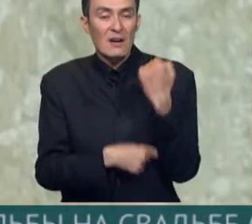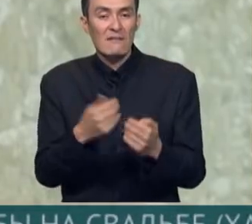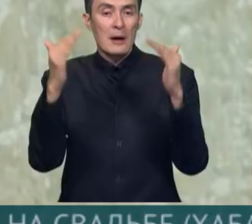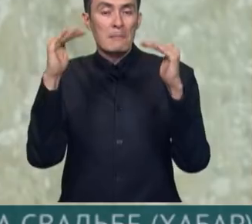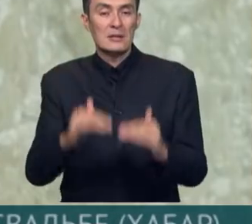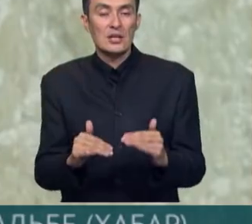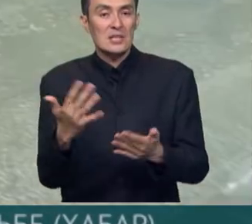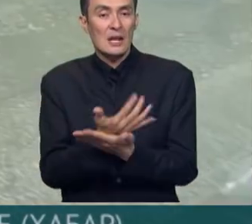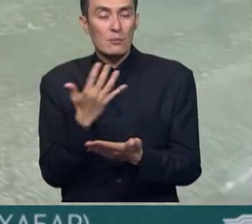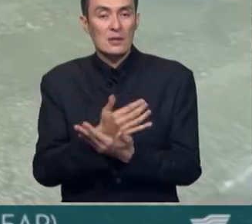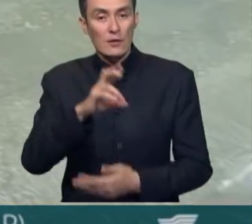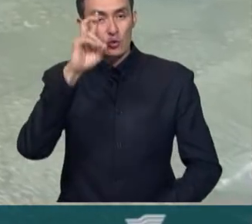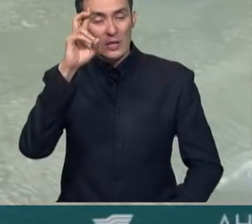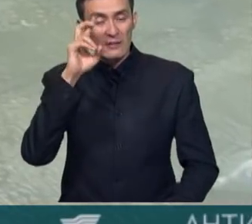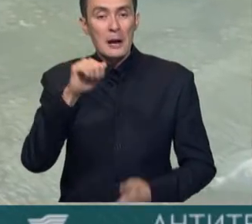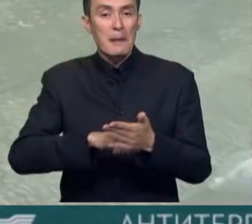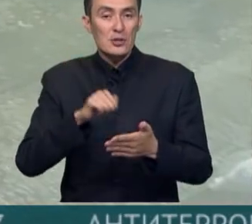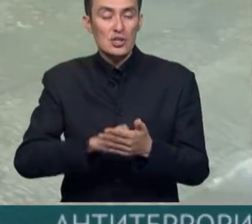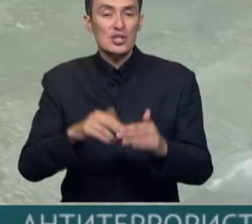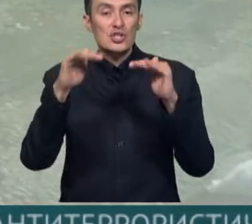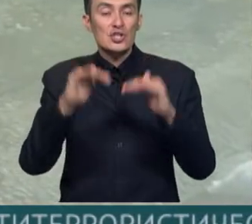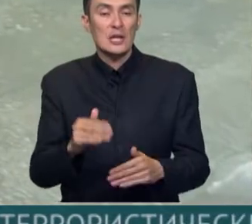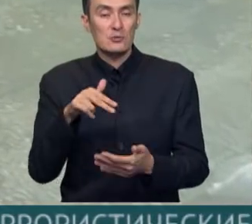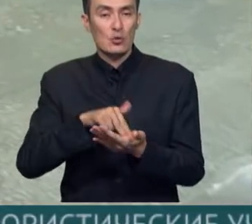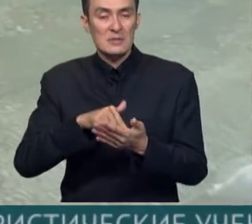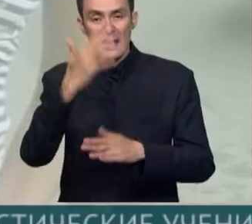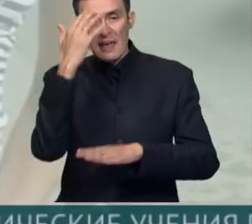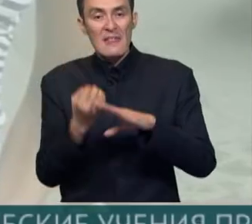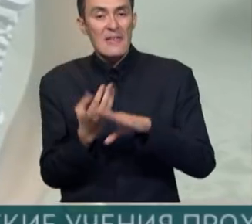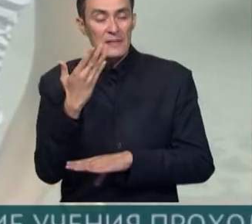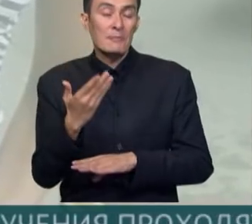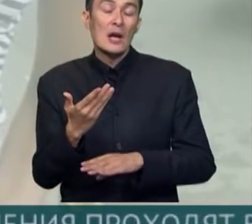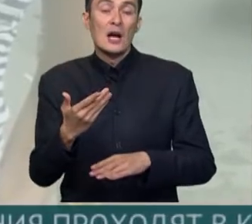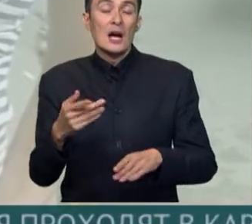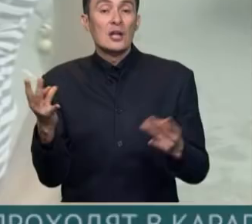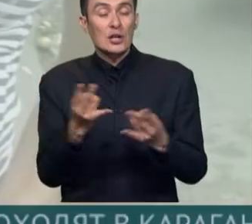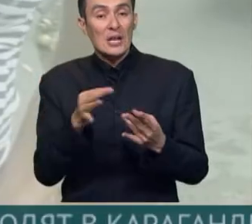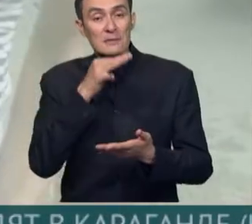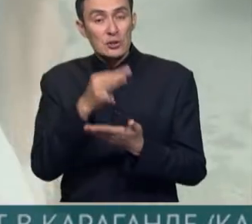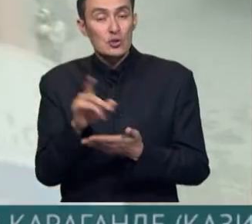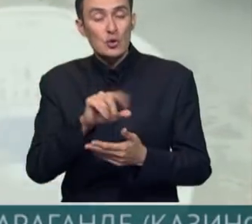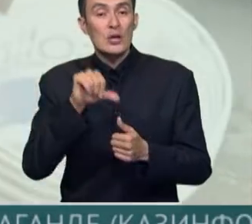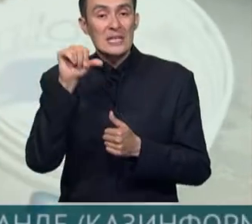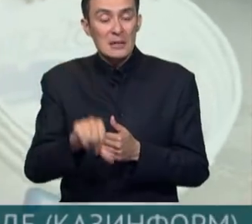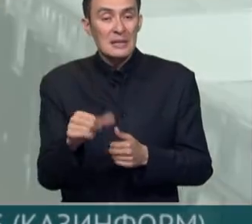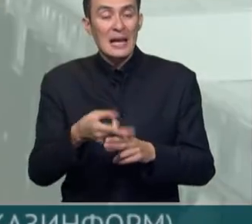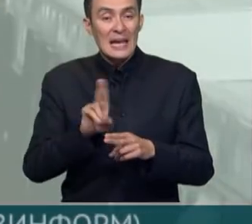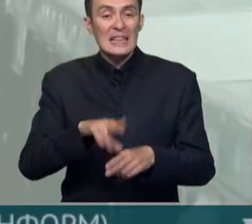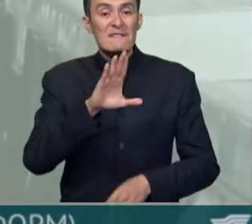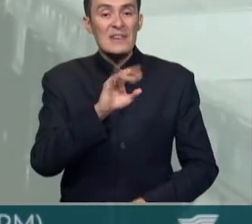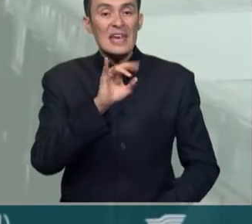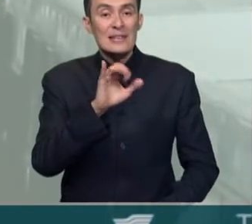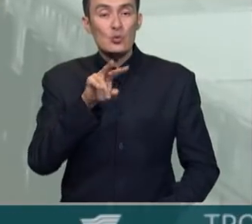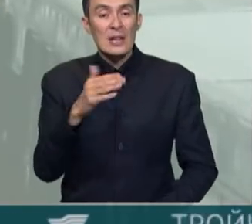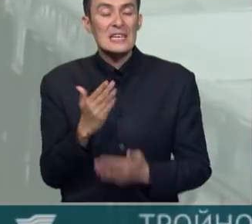падения доходов государства, обусловленного снижением цен на нефть. Стоит отметить, что именно эта страна